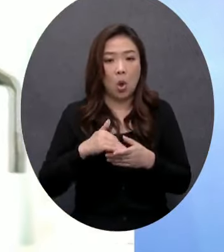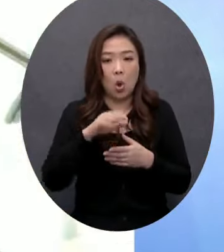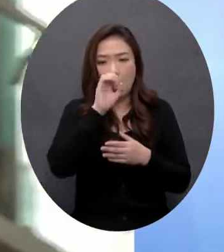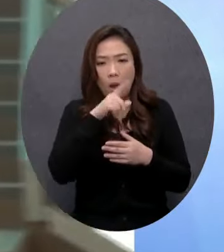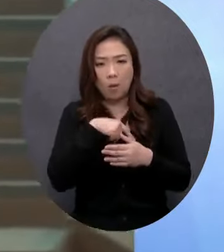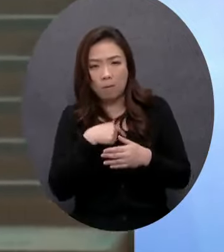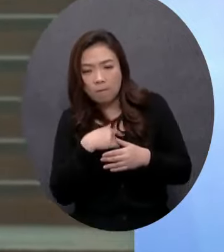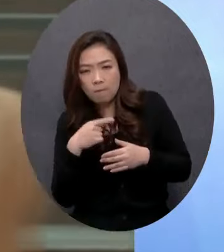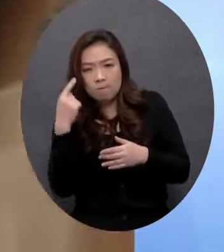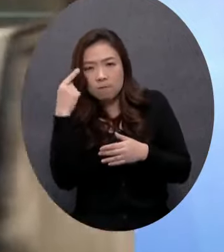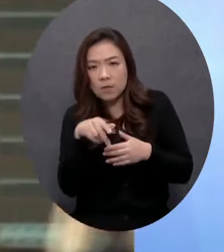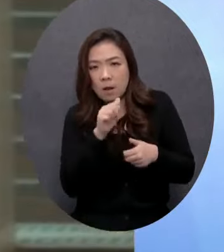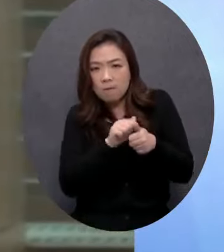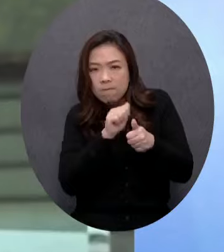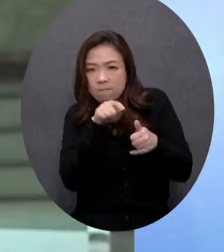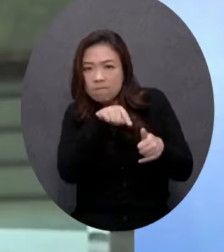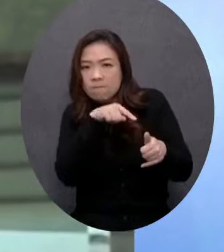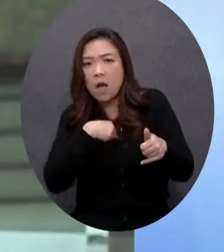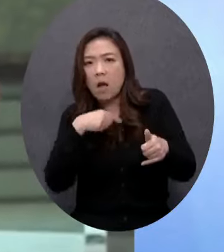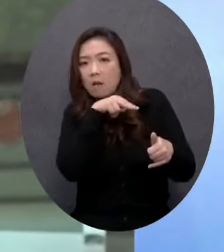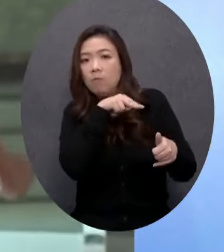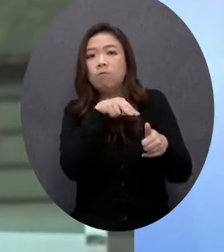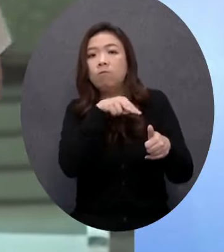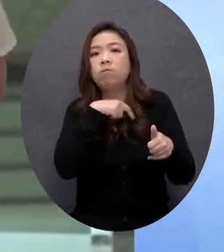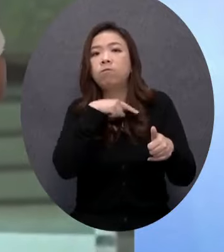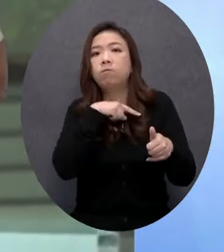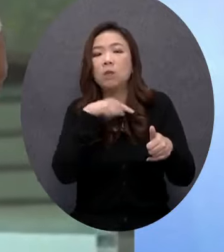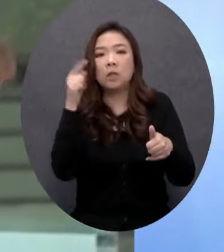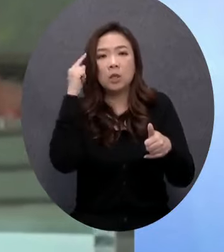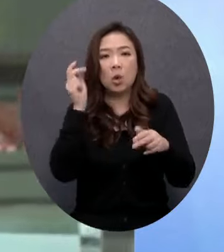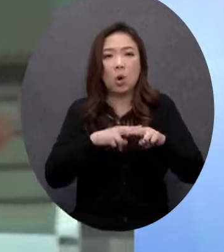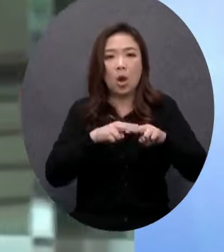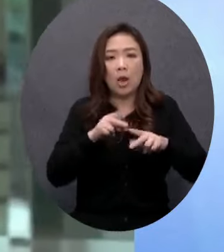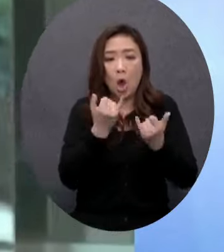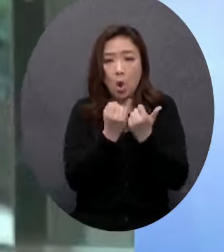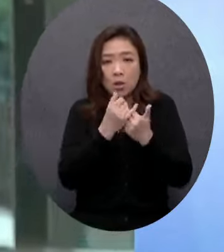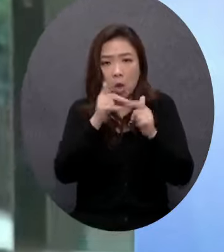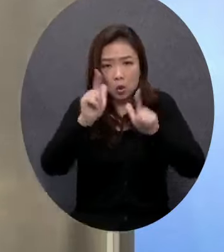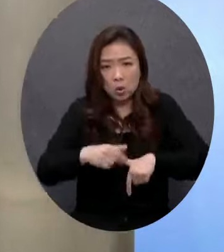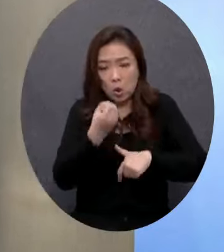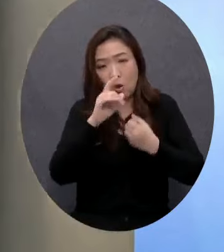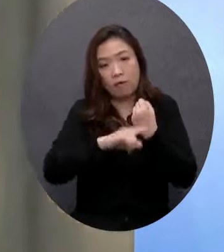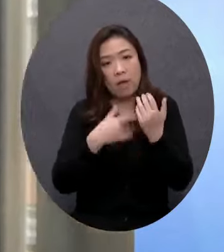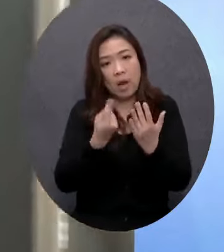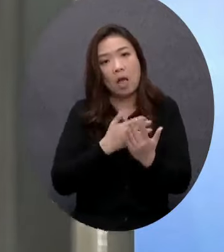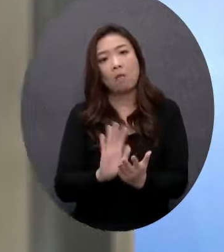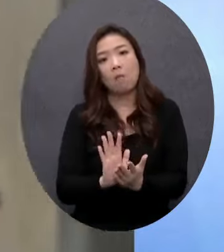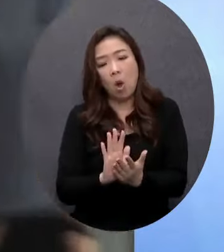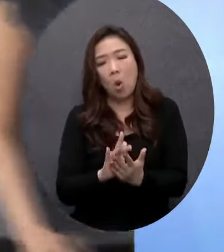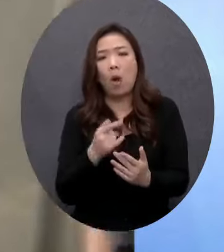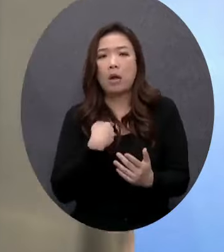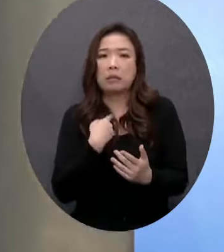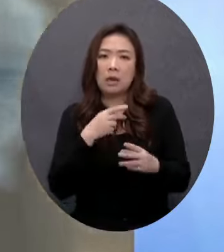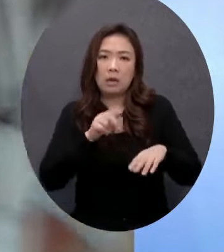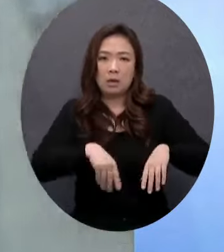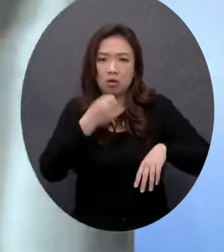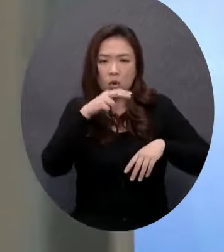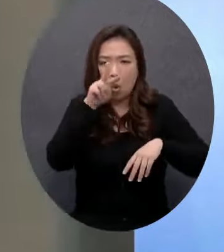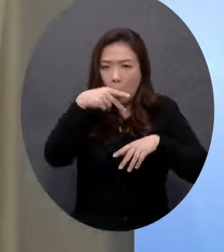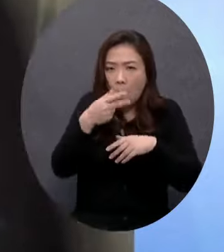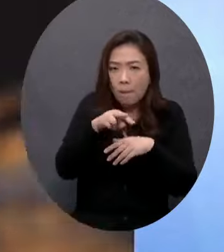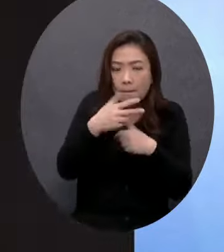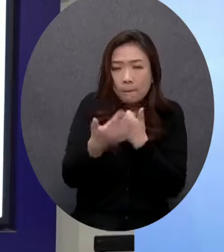人心理，声称监控学生，由于内地生并不熟悉本港法例，加上身处他乡不懂得求助，